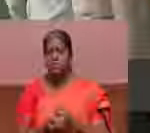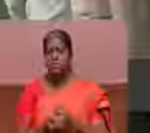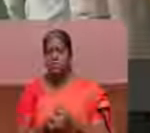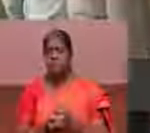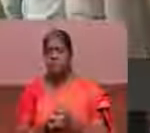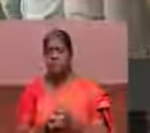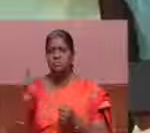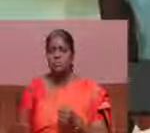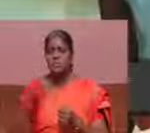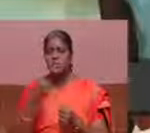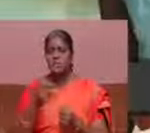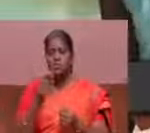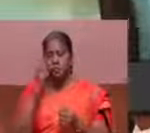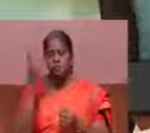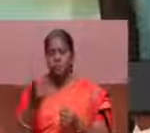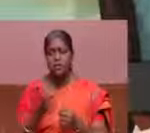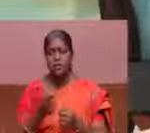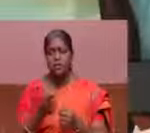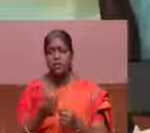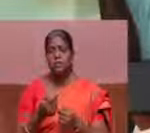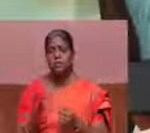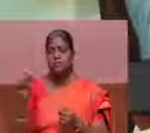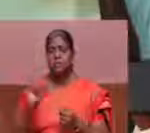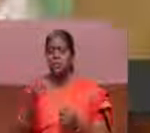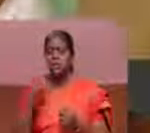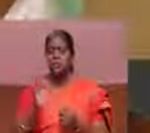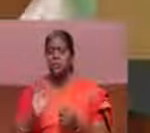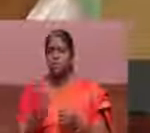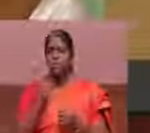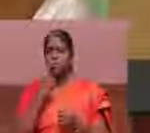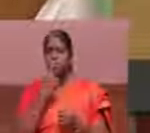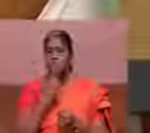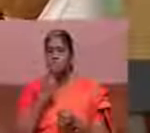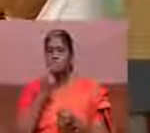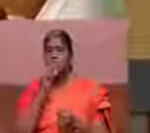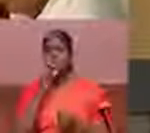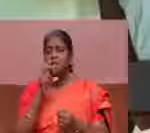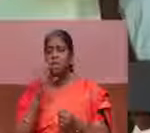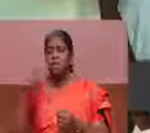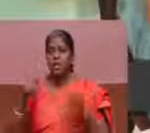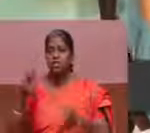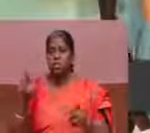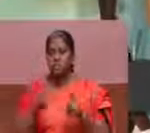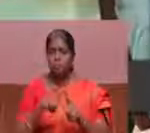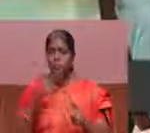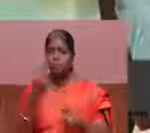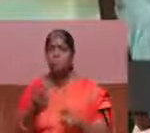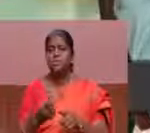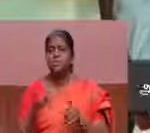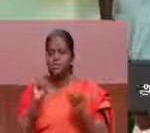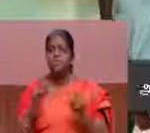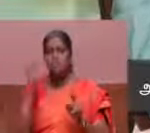சார். அவருக்கு நீங்க சொல்றது புரியாது, பீனாவை நீட்டி பேசாதீங்க. உங்க உதட்டசைவு அல்லது கையசைவு மூலமா